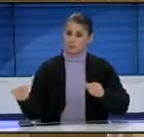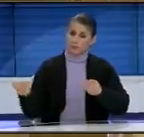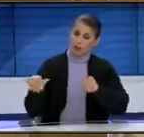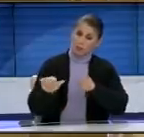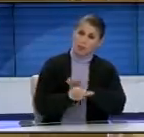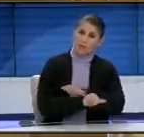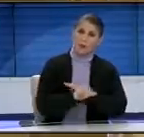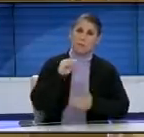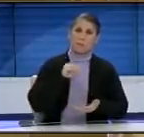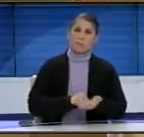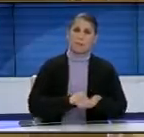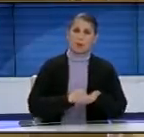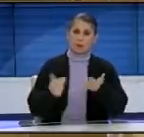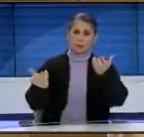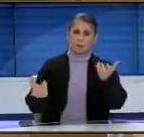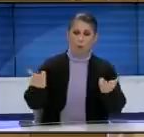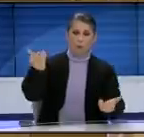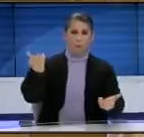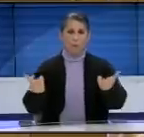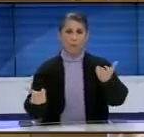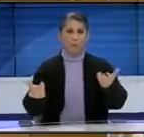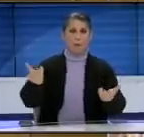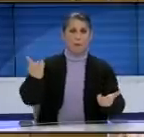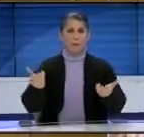ένα διπολικό κόσμο